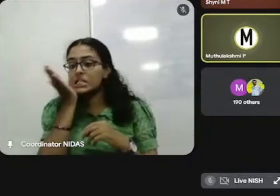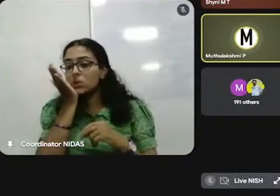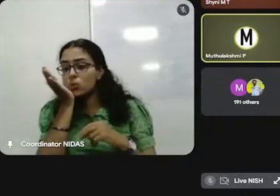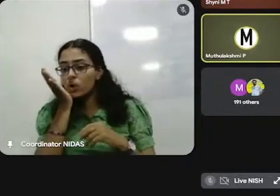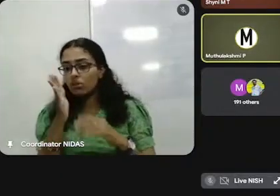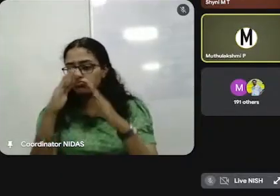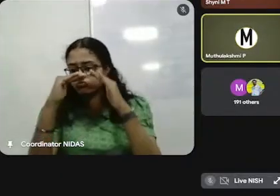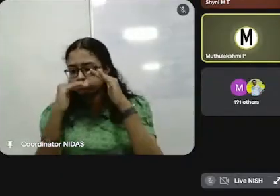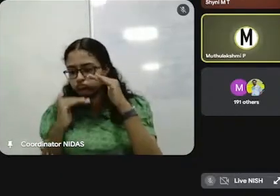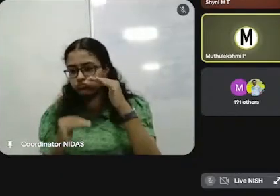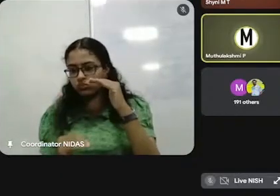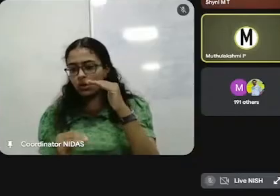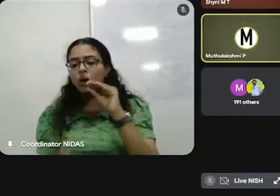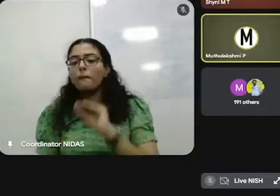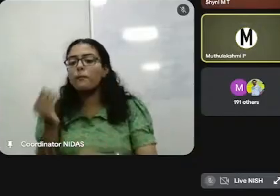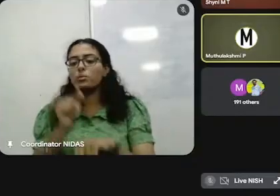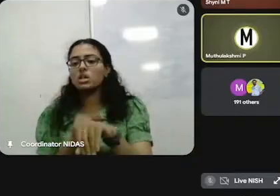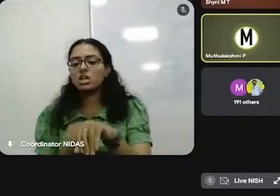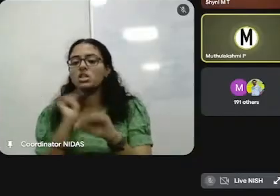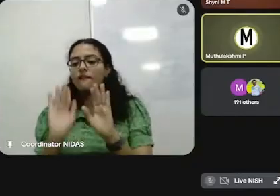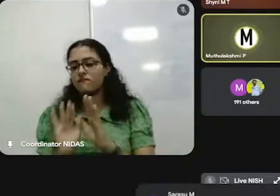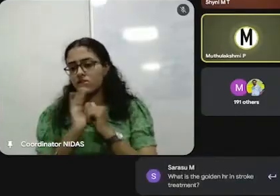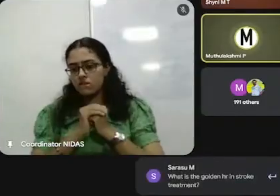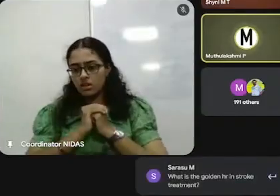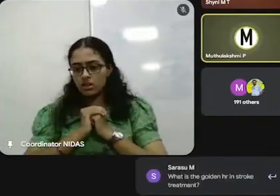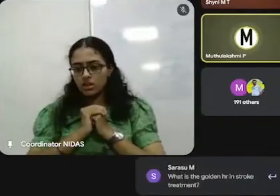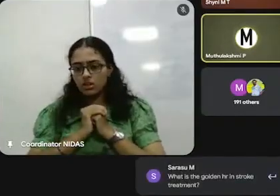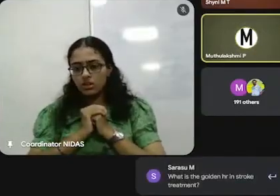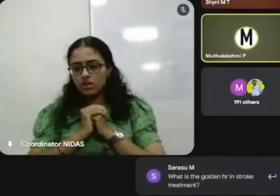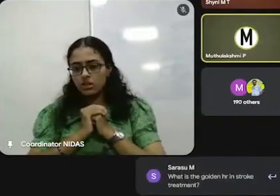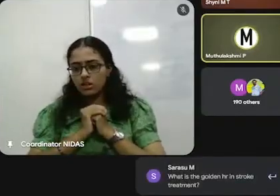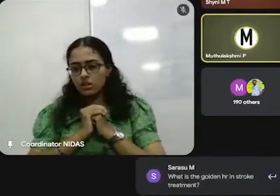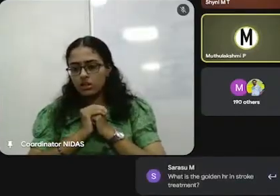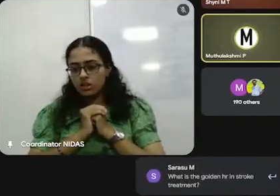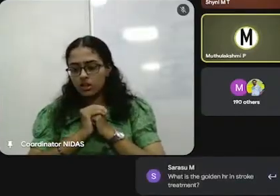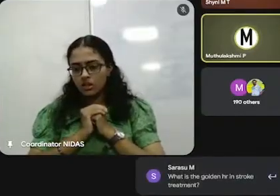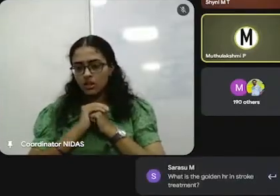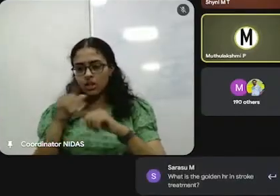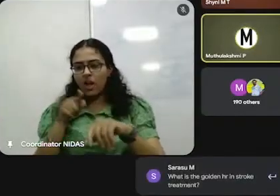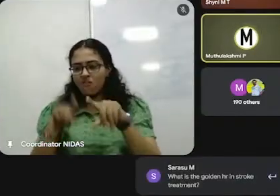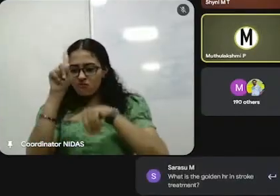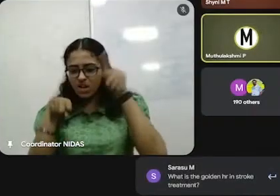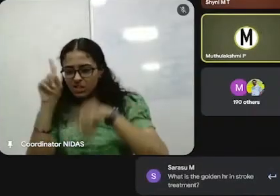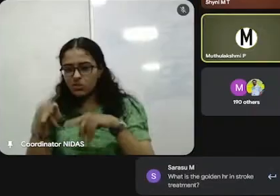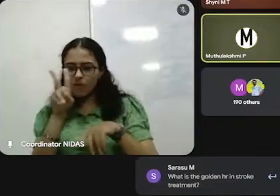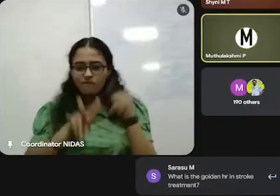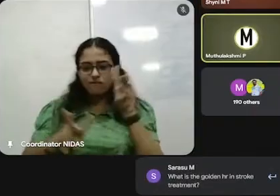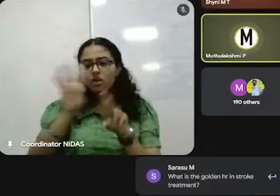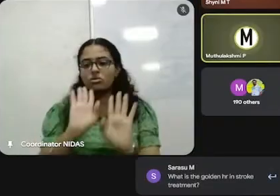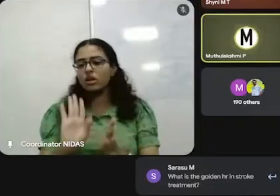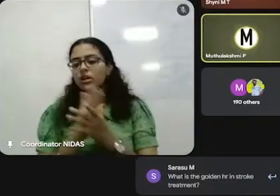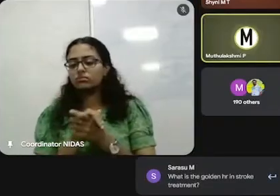taaluttu poradukku நிறைய சான்ஸ் உண்டு. ஸோ ஹைப்போகிளைசீமியா அண்ட் ஃப்ளக்சுவேட்டிங் வேல்யூஸ் ஆஃப் யுவர் வைட்டல் சைன்ஸ்,